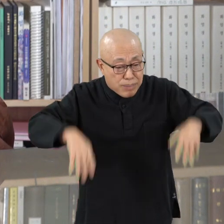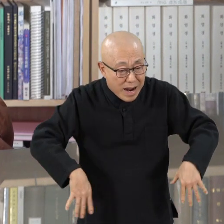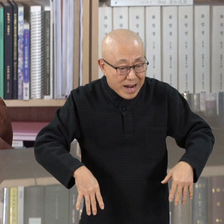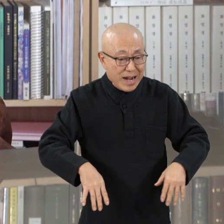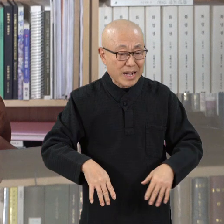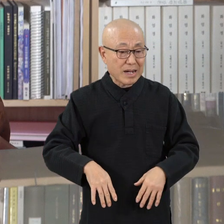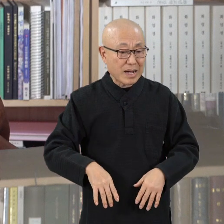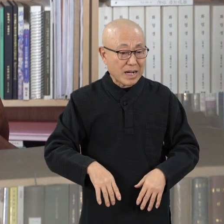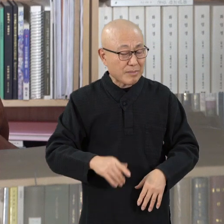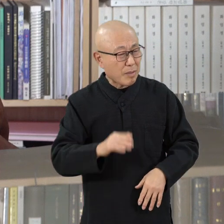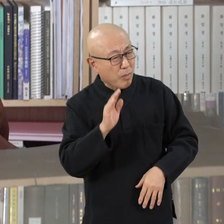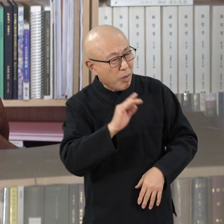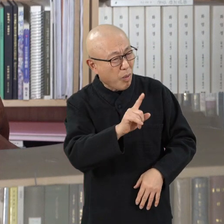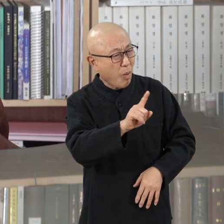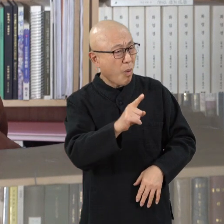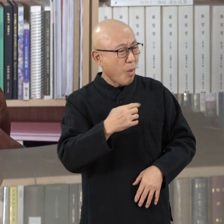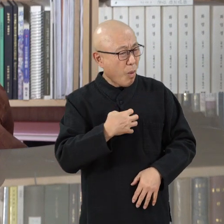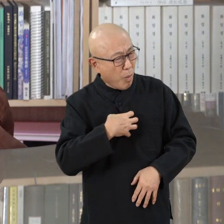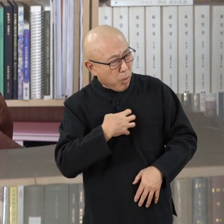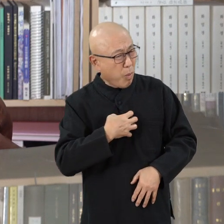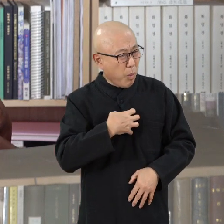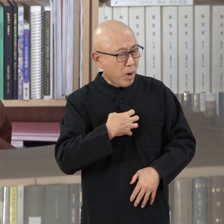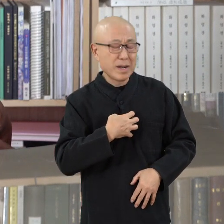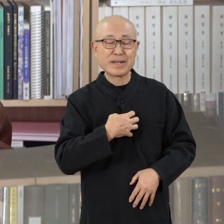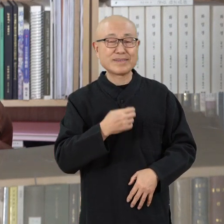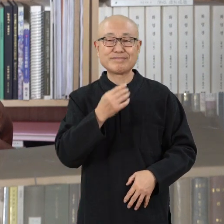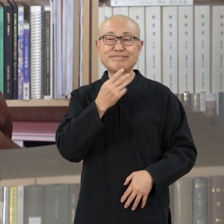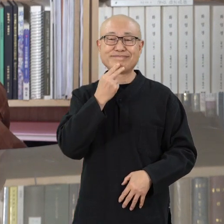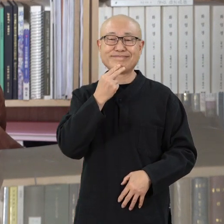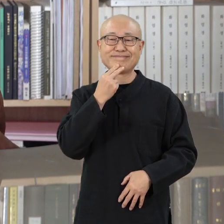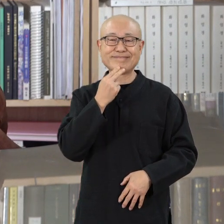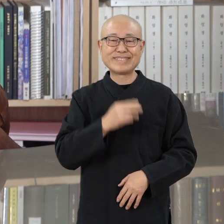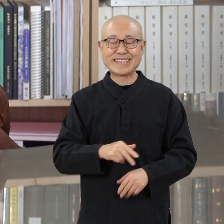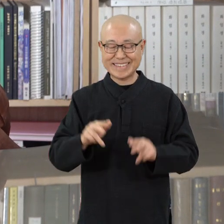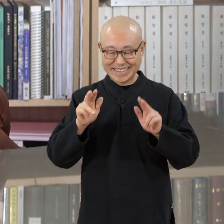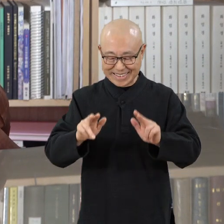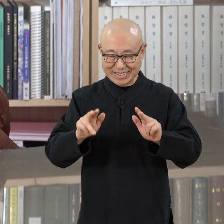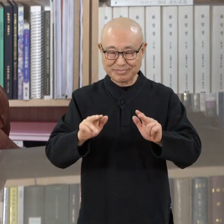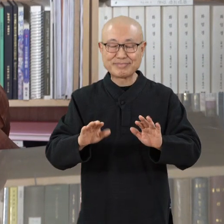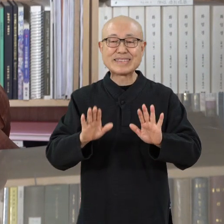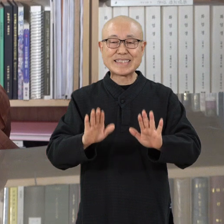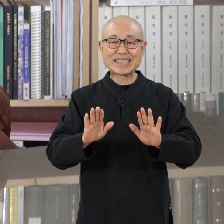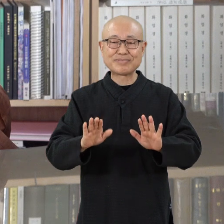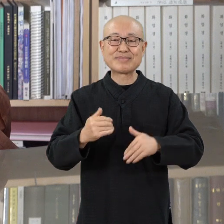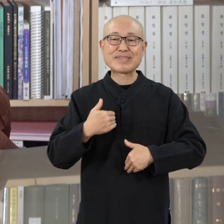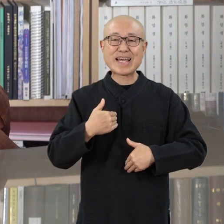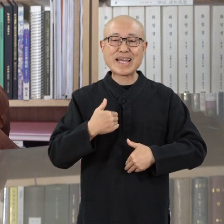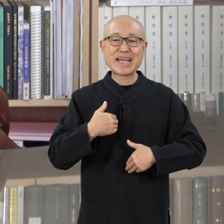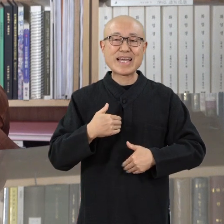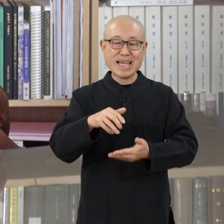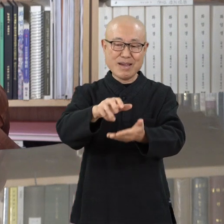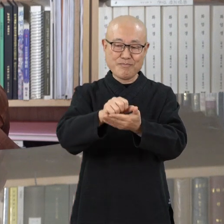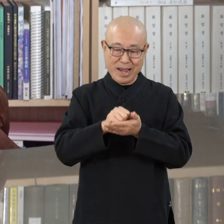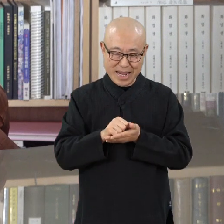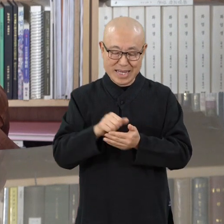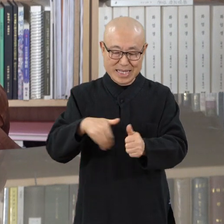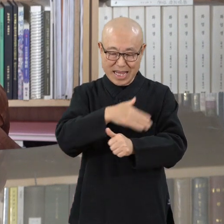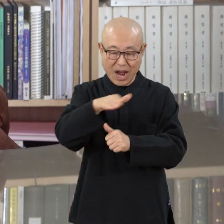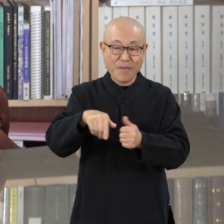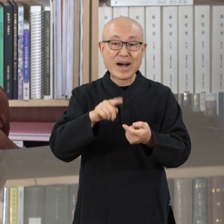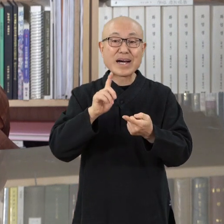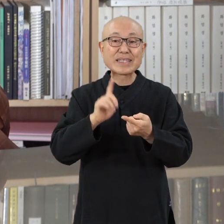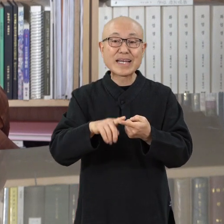그 불안하지 않습니다. 그래서 현재라고 하는 이 시간에 지금 내가 놓여 있는 이